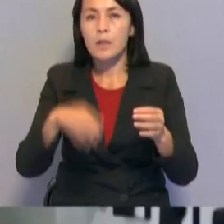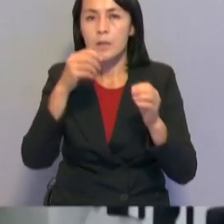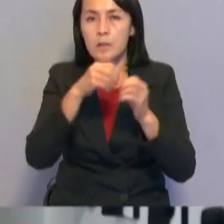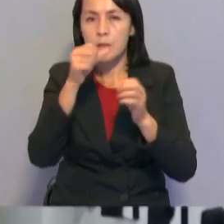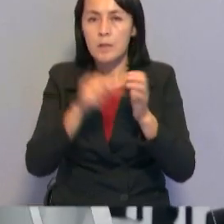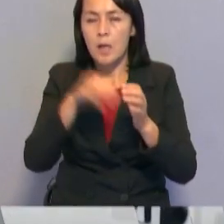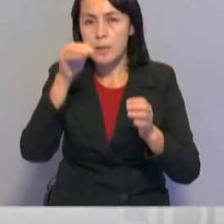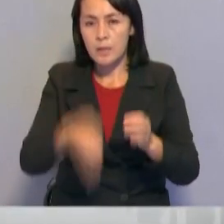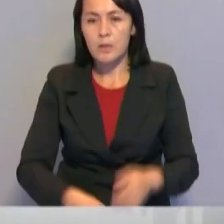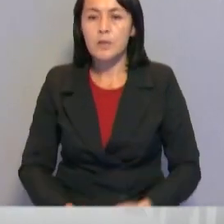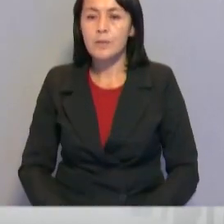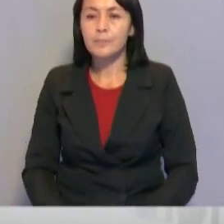16.000